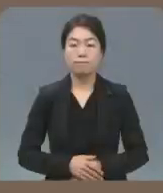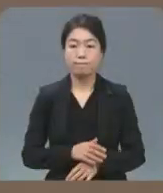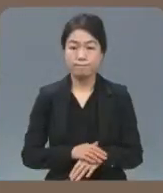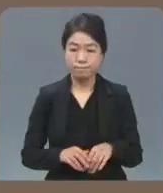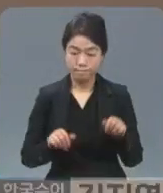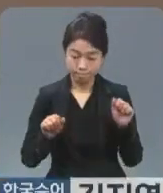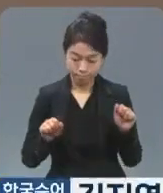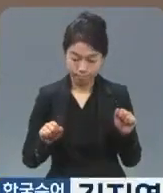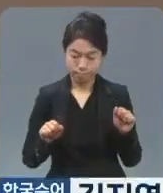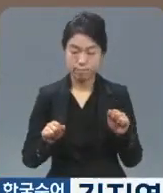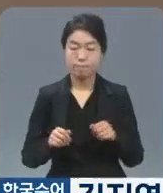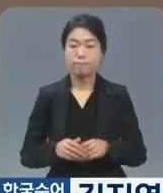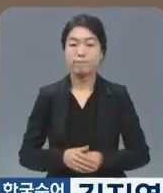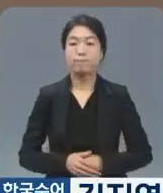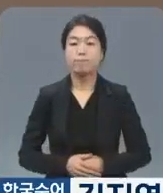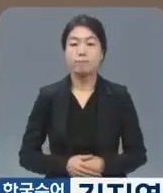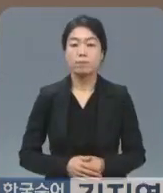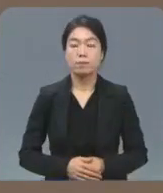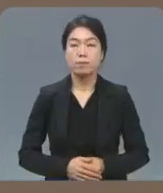여러분 안녕하십니까?